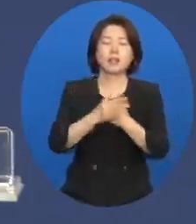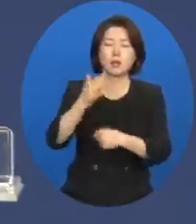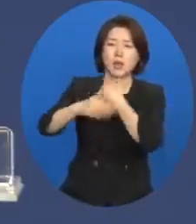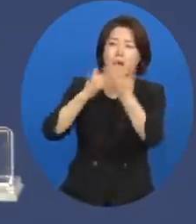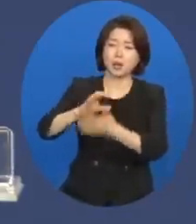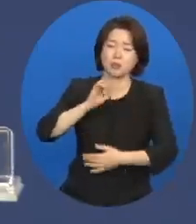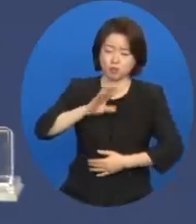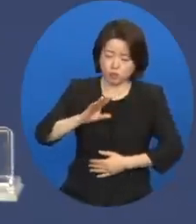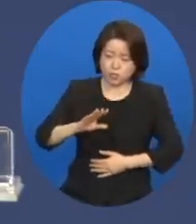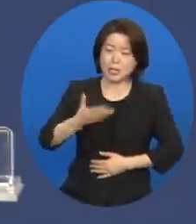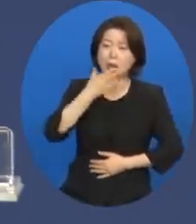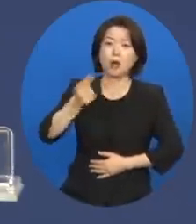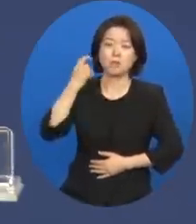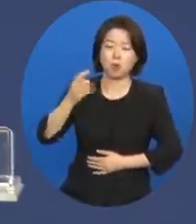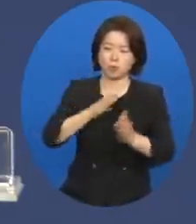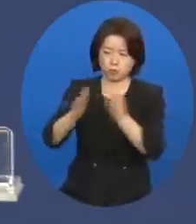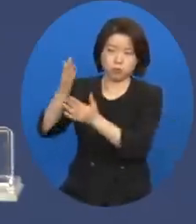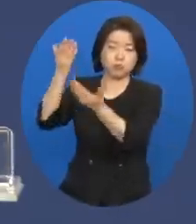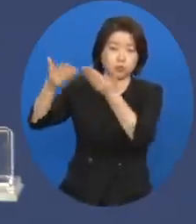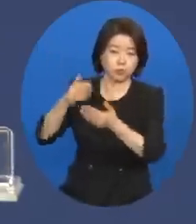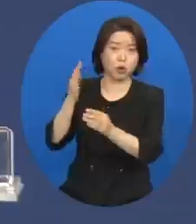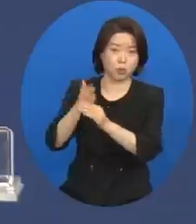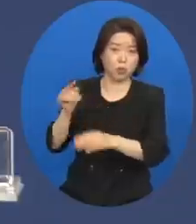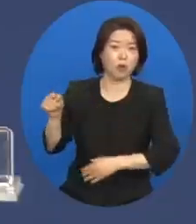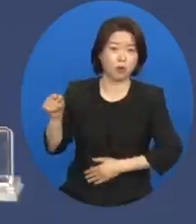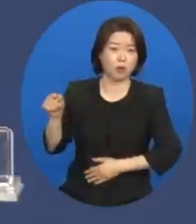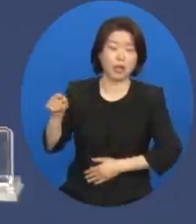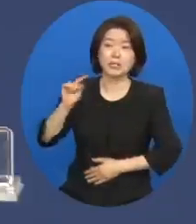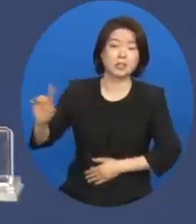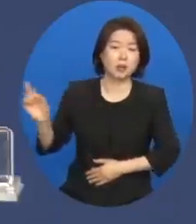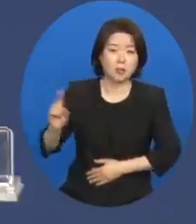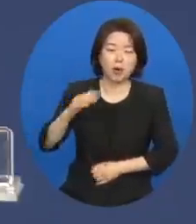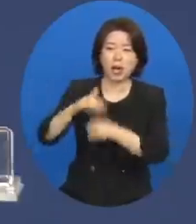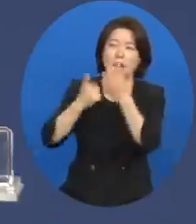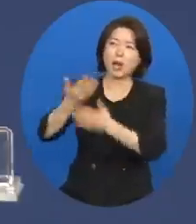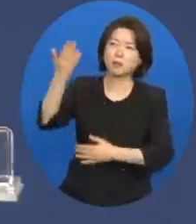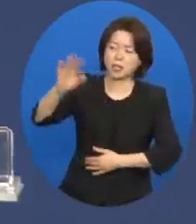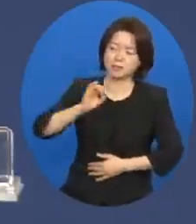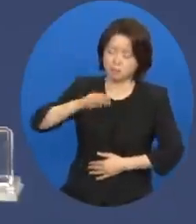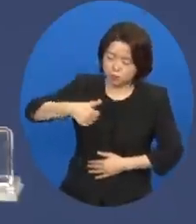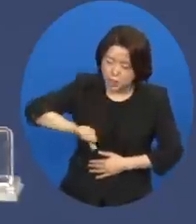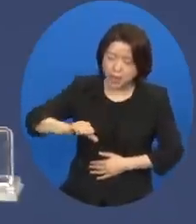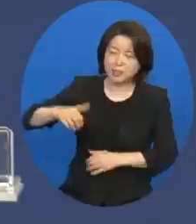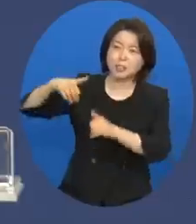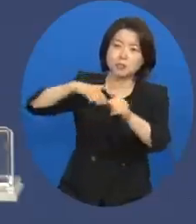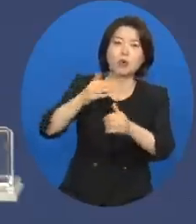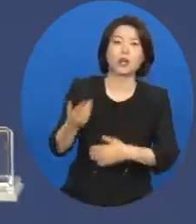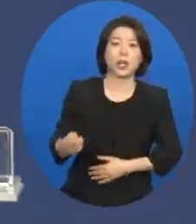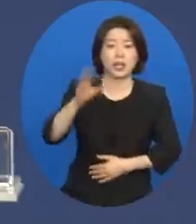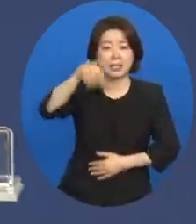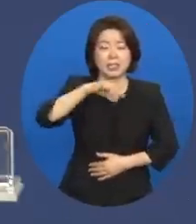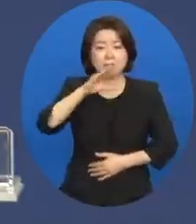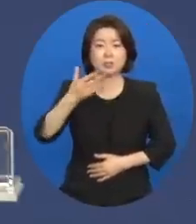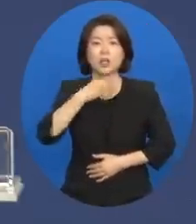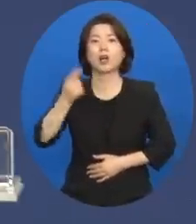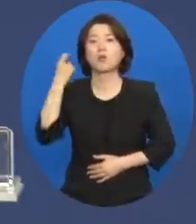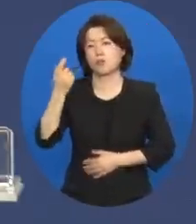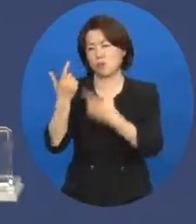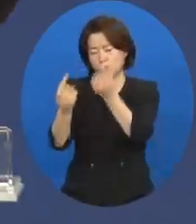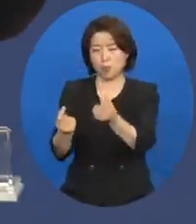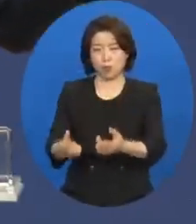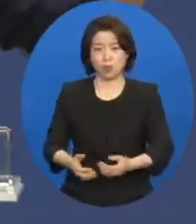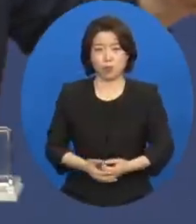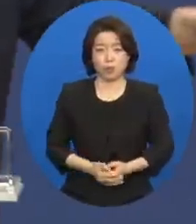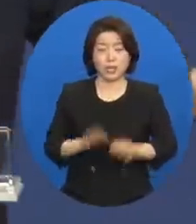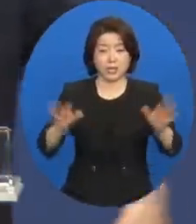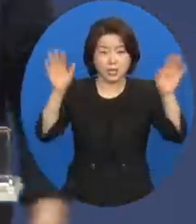오직 유일한 복음을 준비해 두셨는데, 그게 바로 하나님 당신의 하나밖에 없는 아들을 보내주신 십자가의 복음인 것입니다. 이